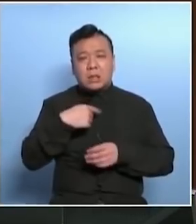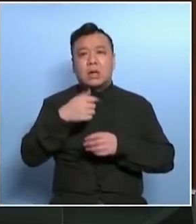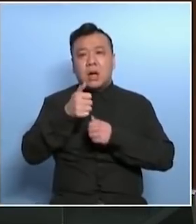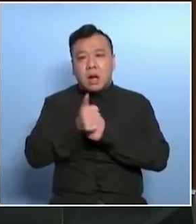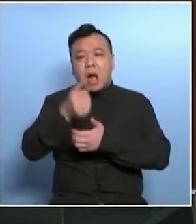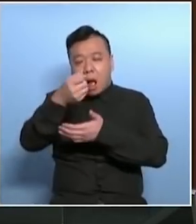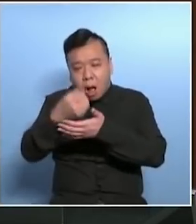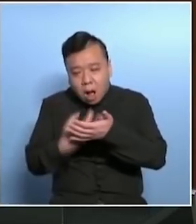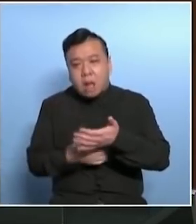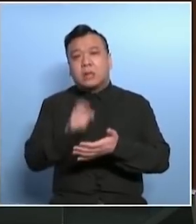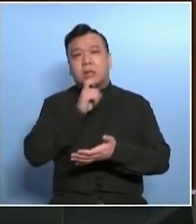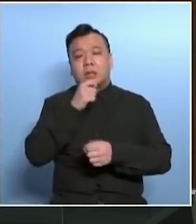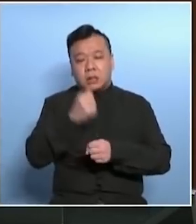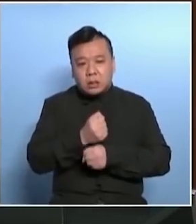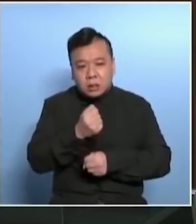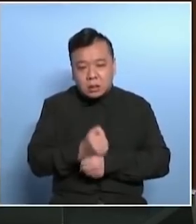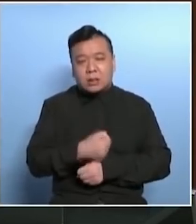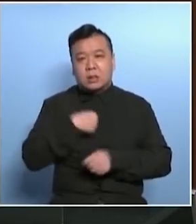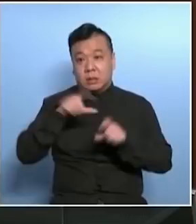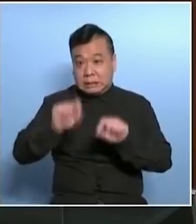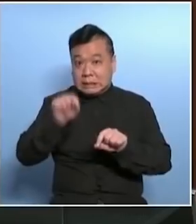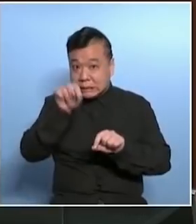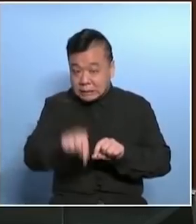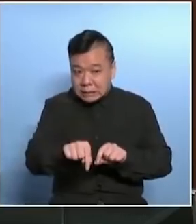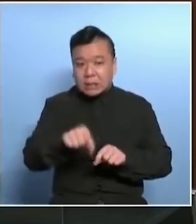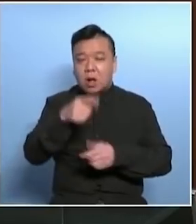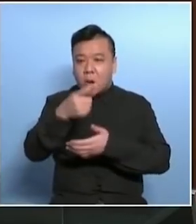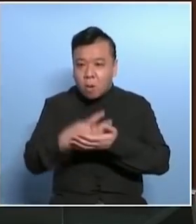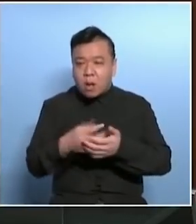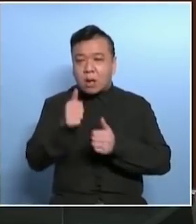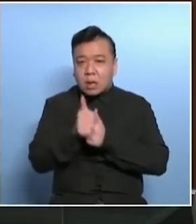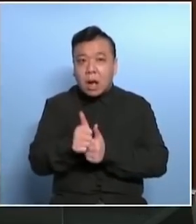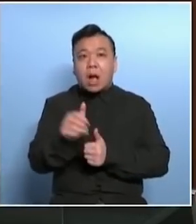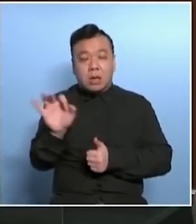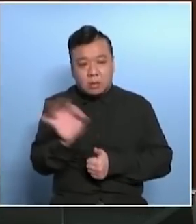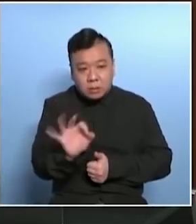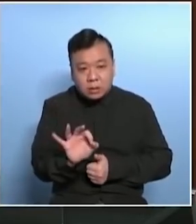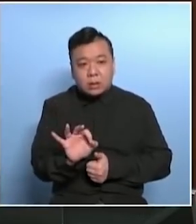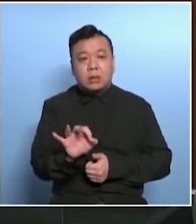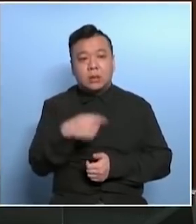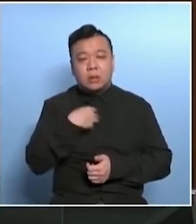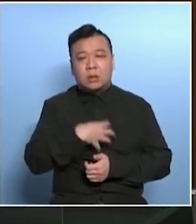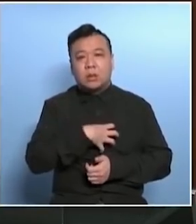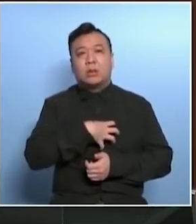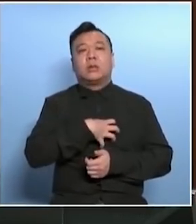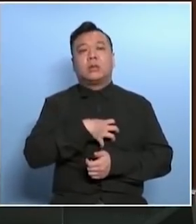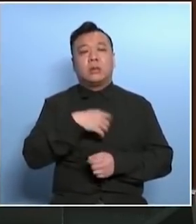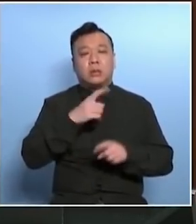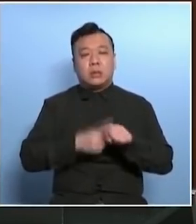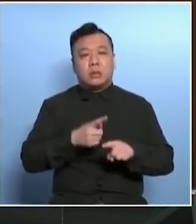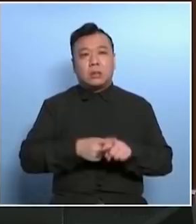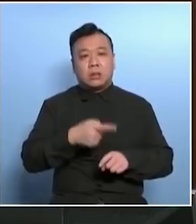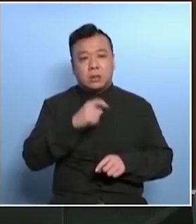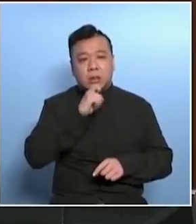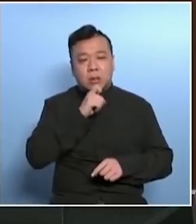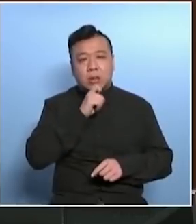有規有矩這樣去做。如果你不是從這個規矩來去博的話，我覺得你是完全呢係即